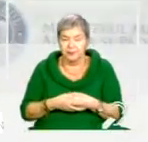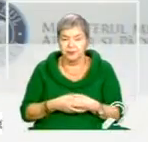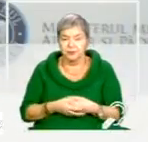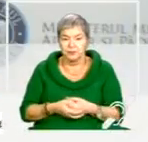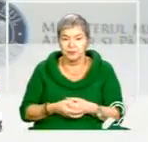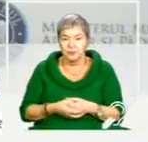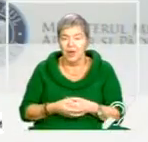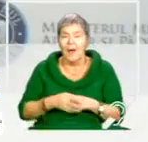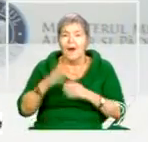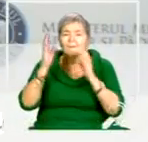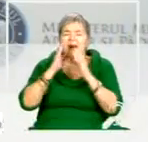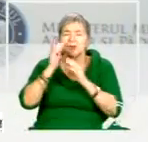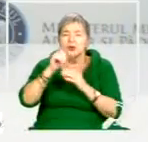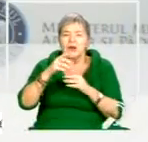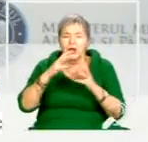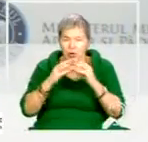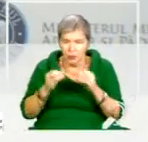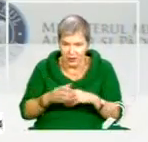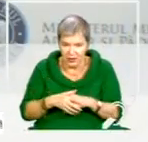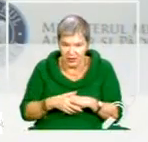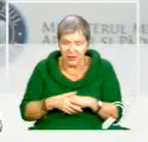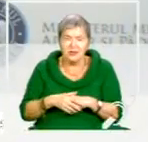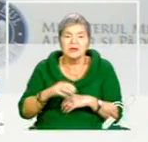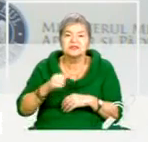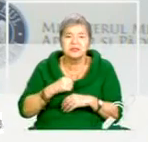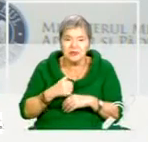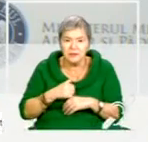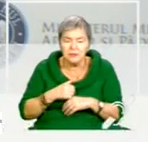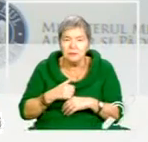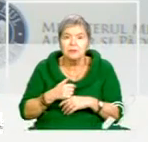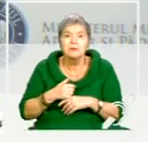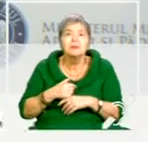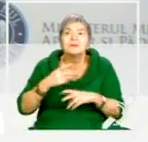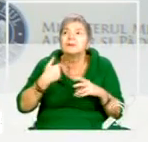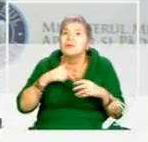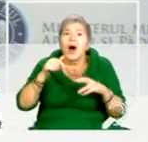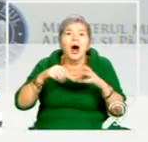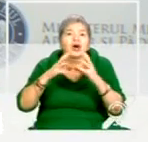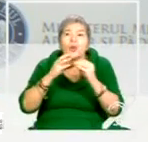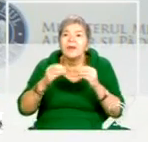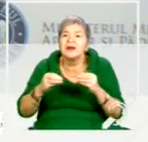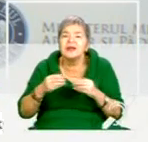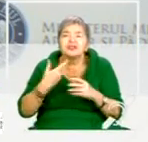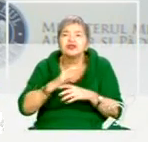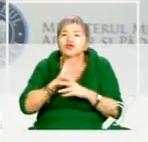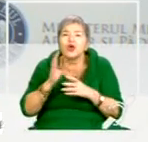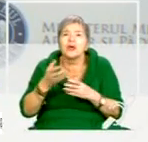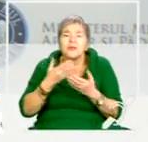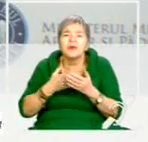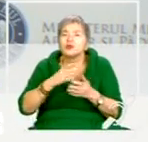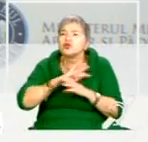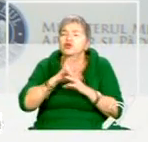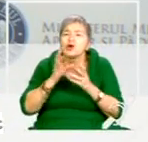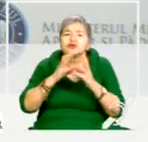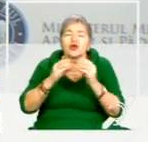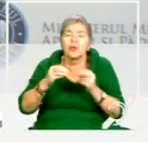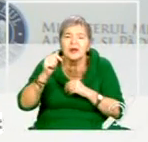România. Pădurile României sunt ale României și ale românilor și așa trebuie